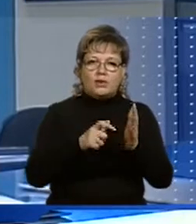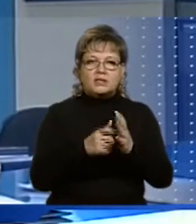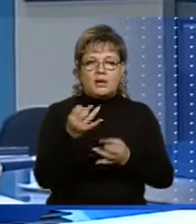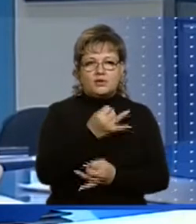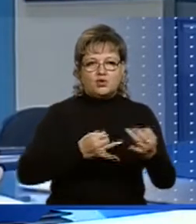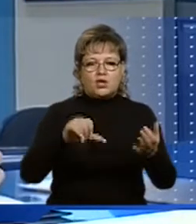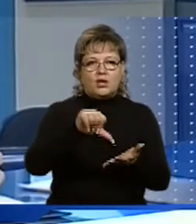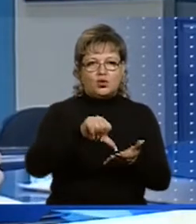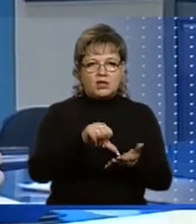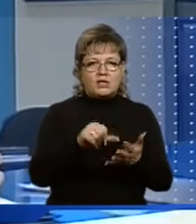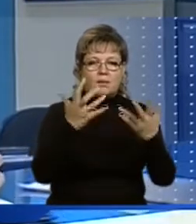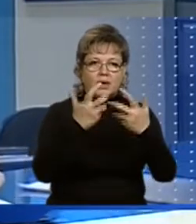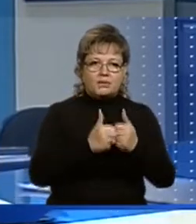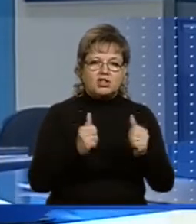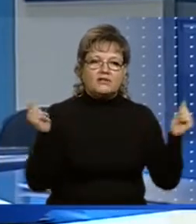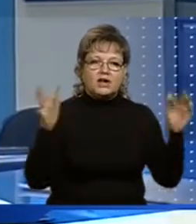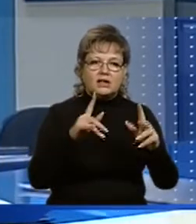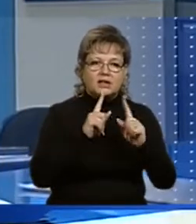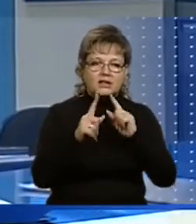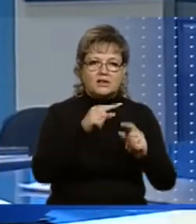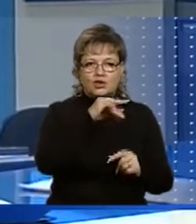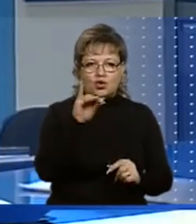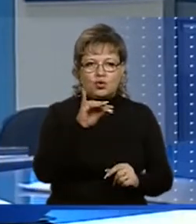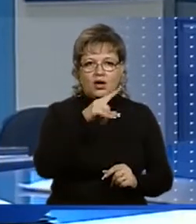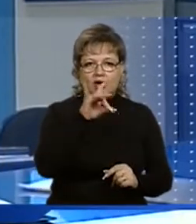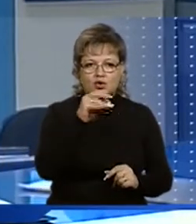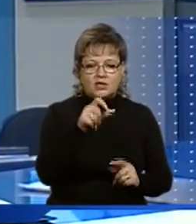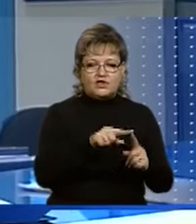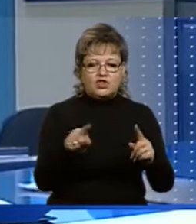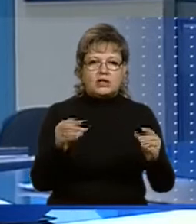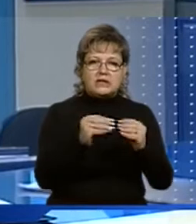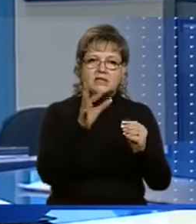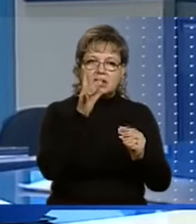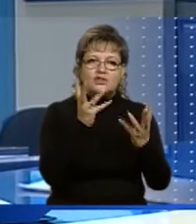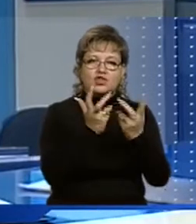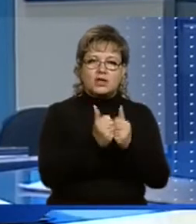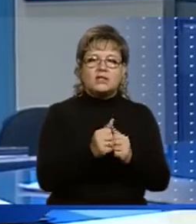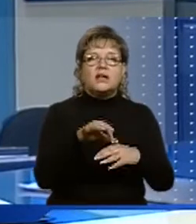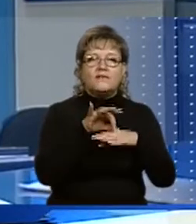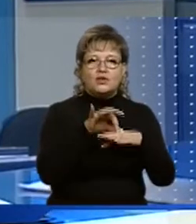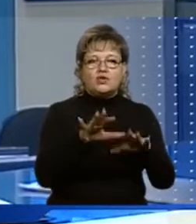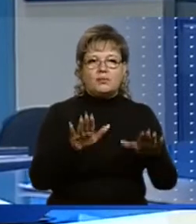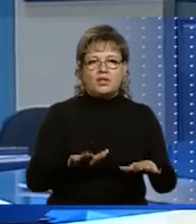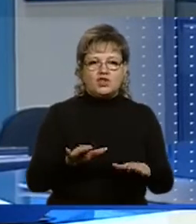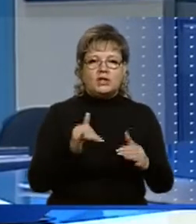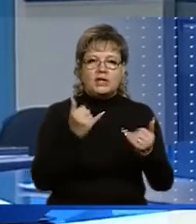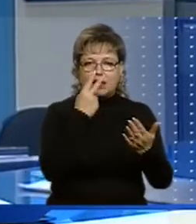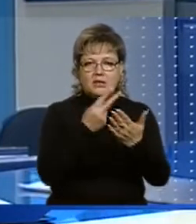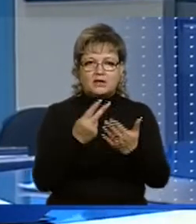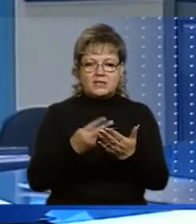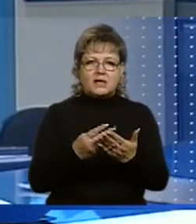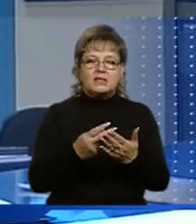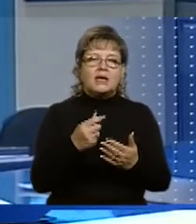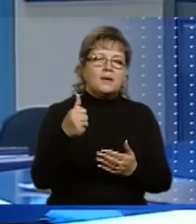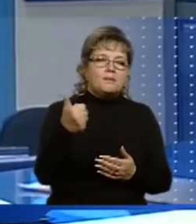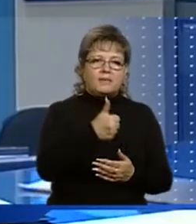неделе обсуждали участники промышленного конгресса Юга России. Вот уже в течение 10 лет он считается ведущей площадкой для демонстрации